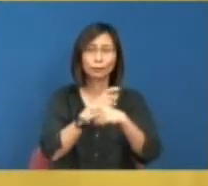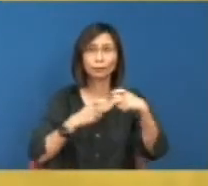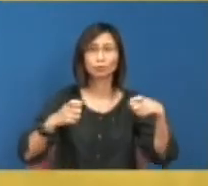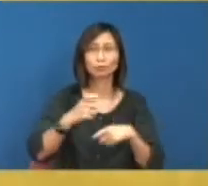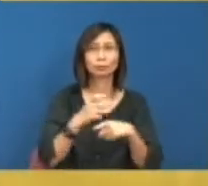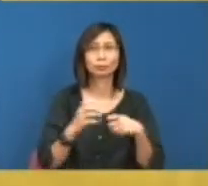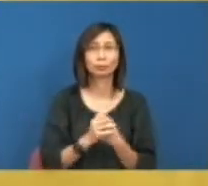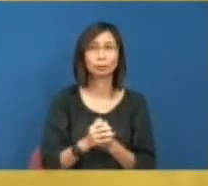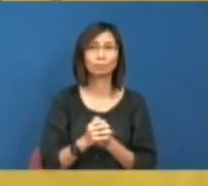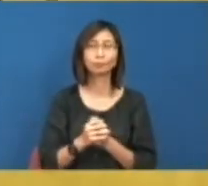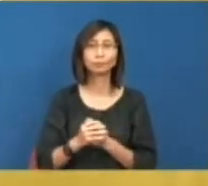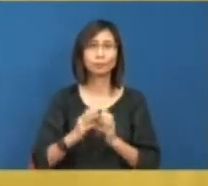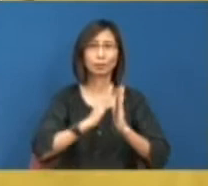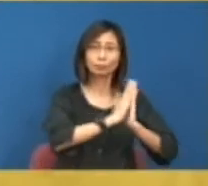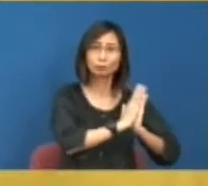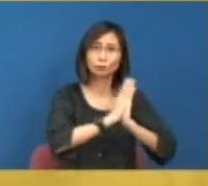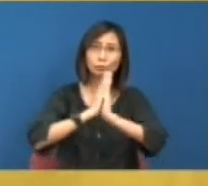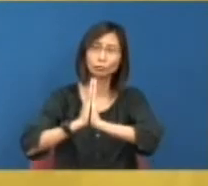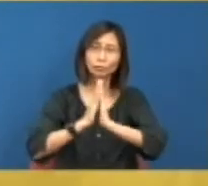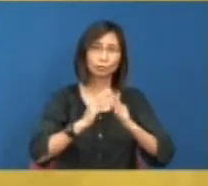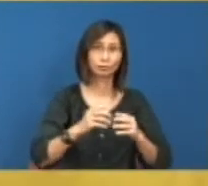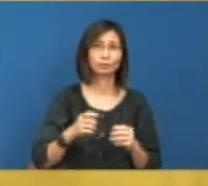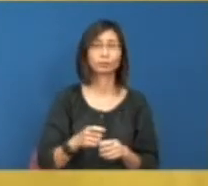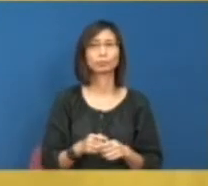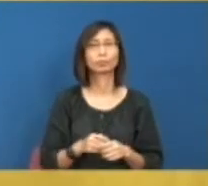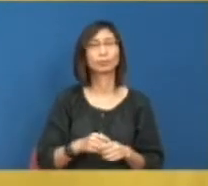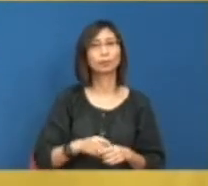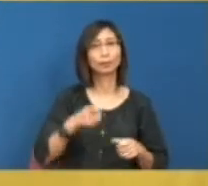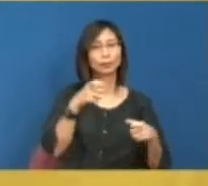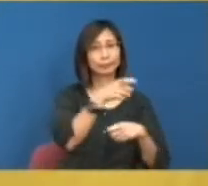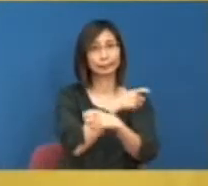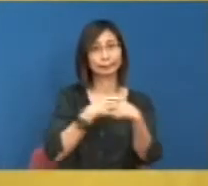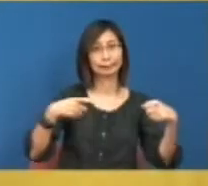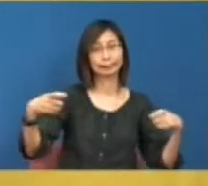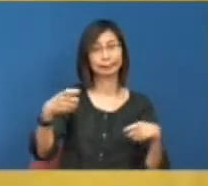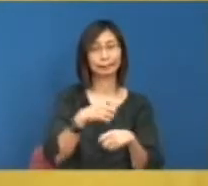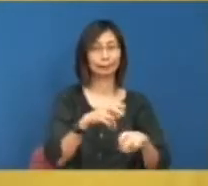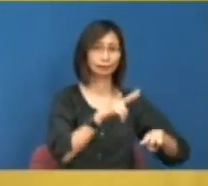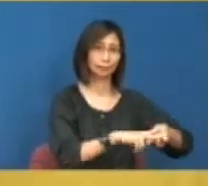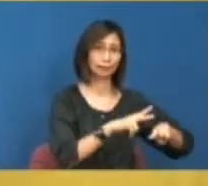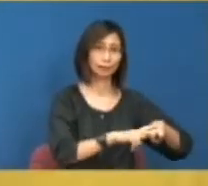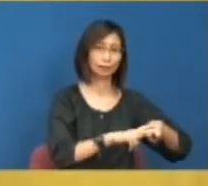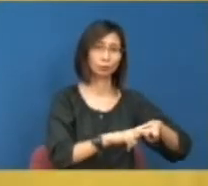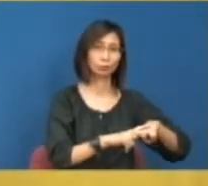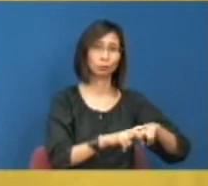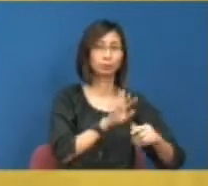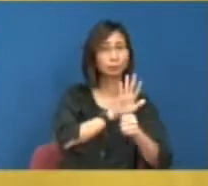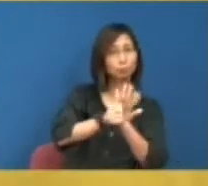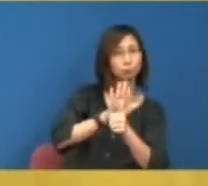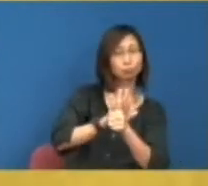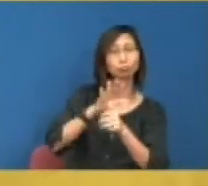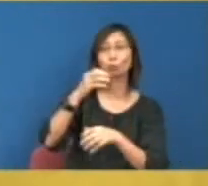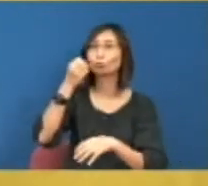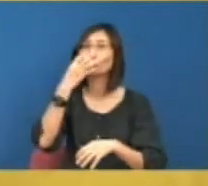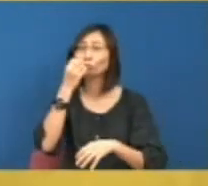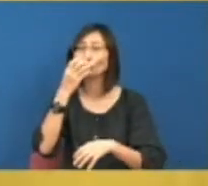不停在兩邊互相為對方的利益，即是換言之就是大陸的財團就在大陸為港商的利益拉